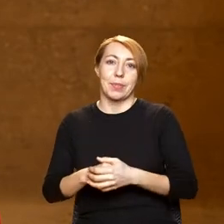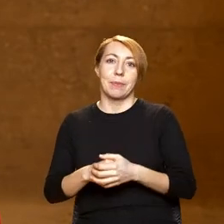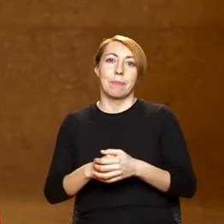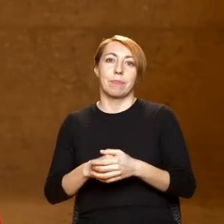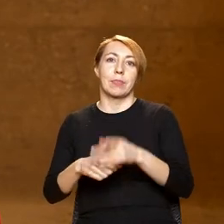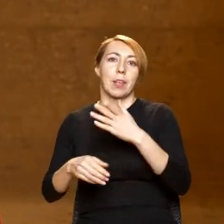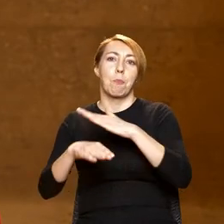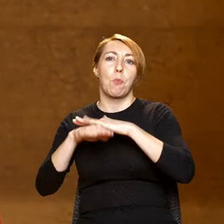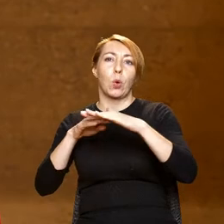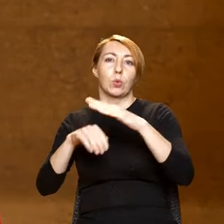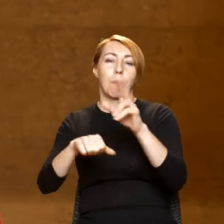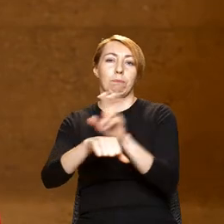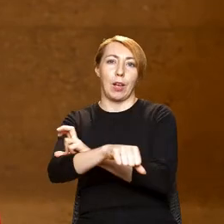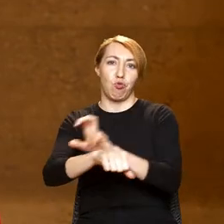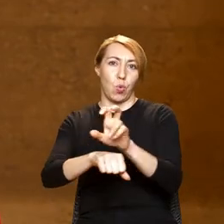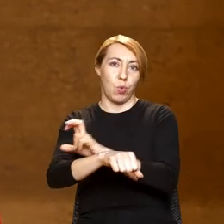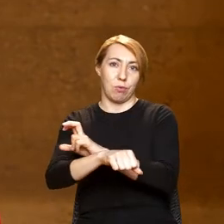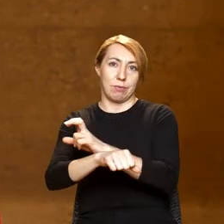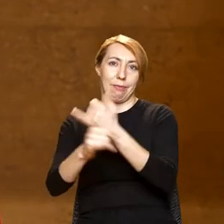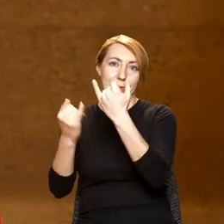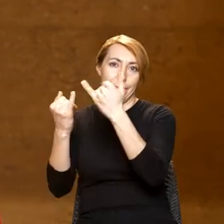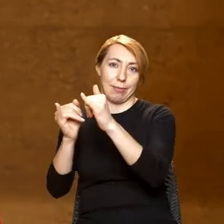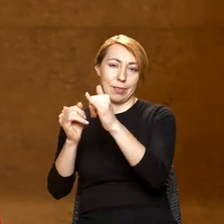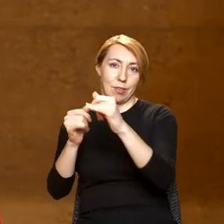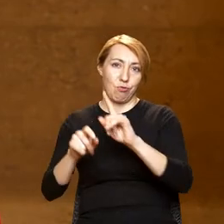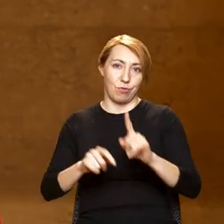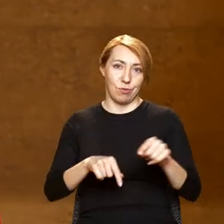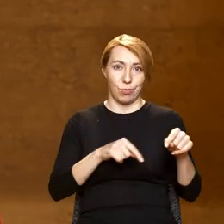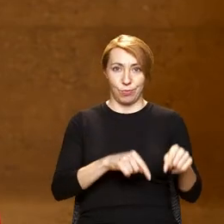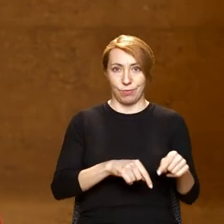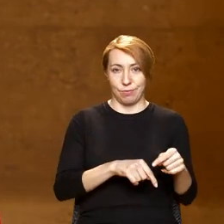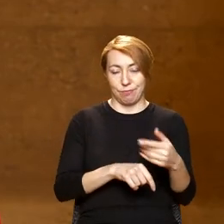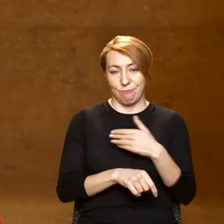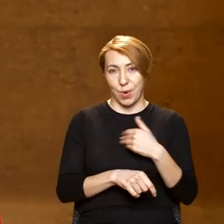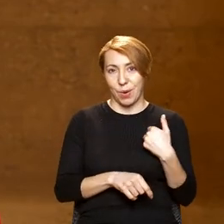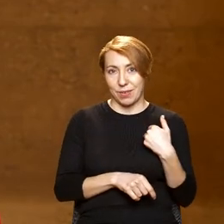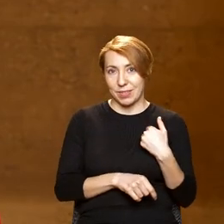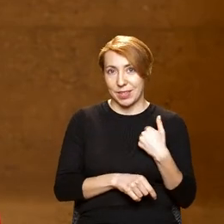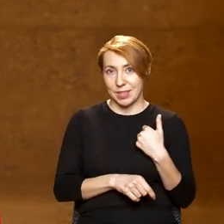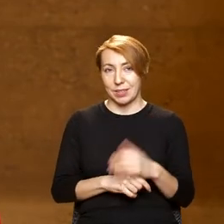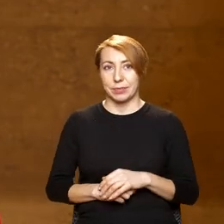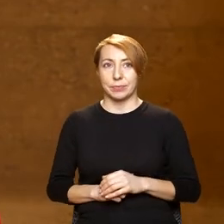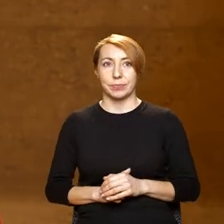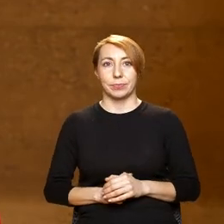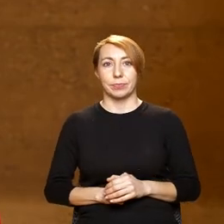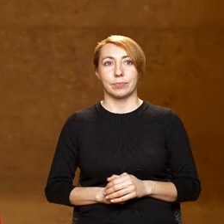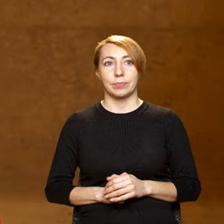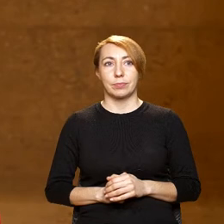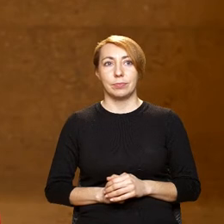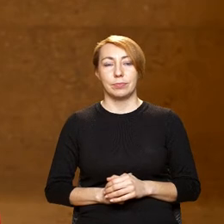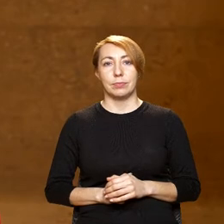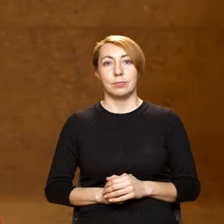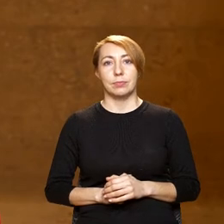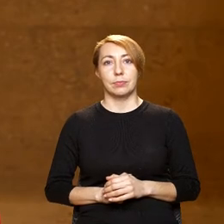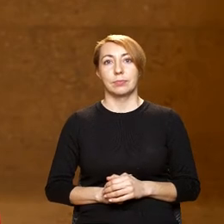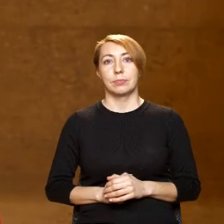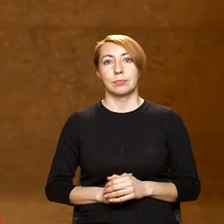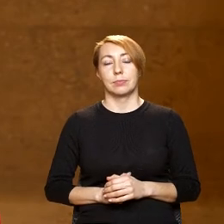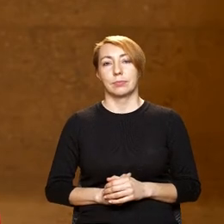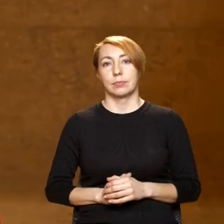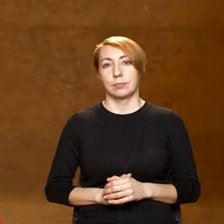poziom technologiczny Japonii w tamtych czasach był zupełnie inny, prawda, niż u nas na początku lat 80. W związku z